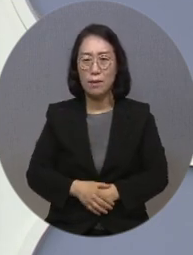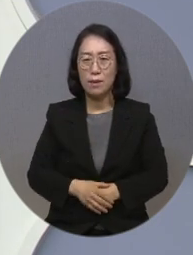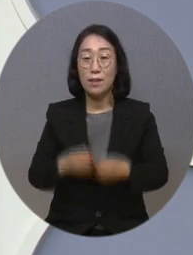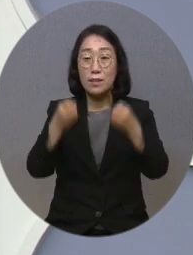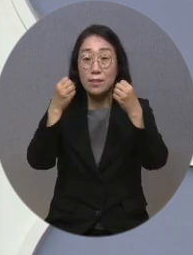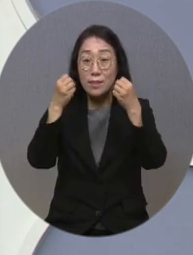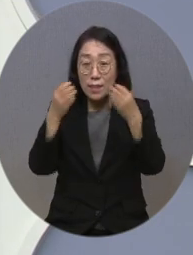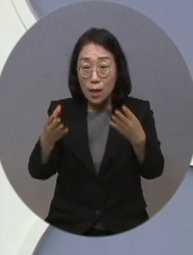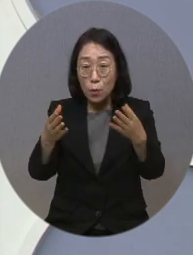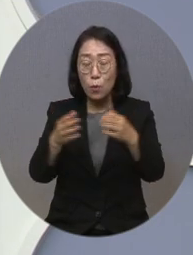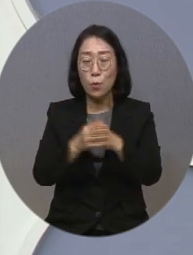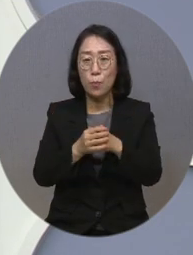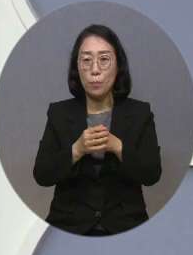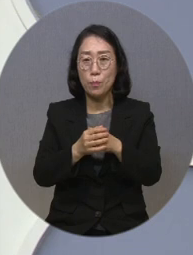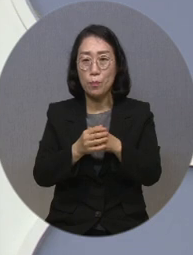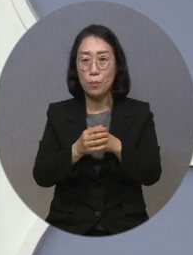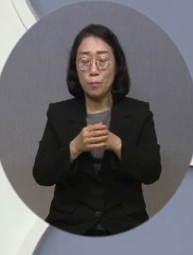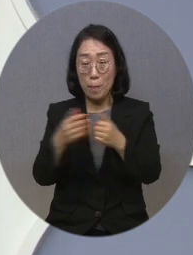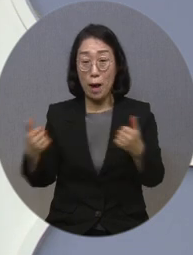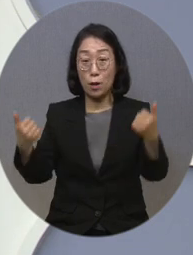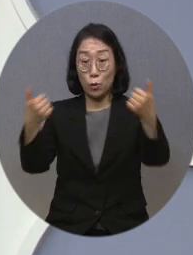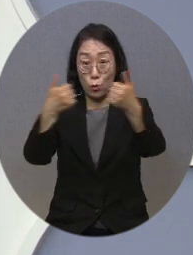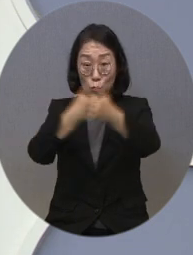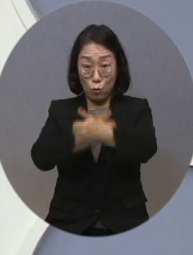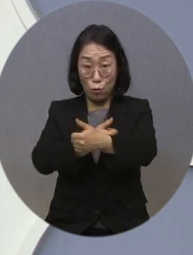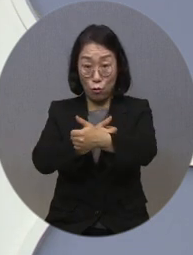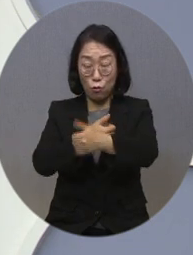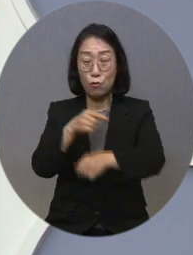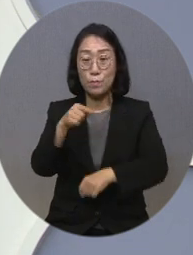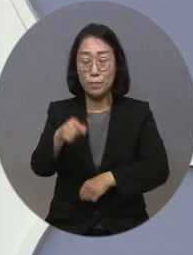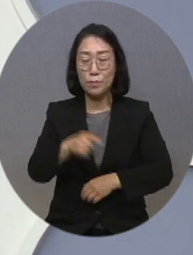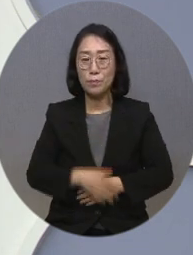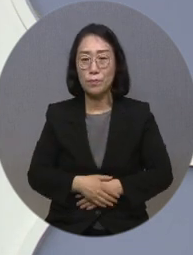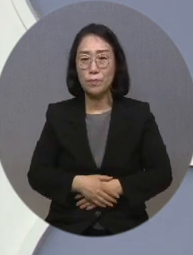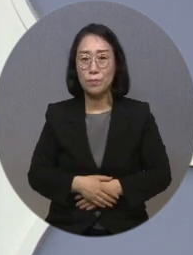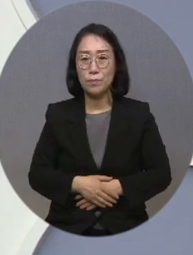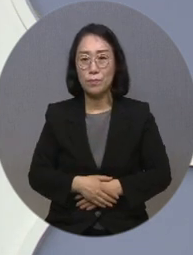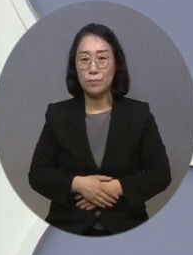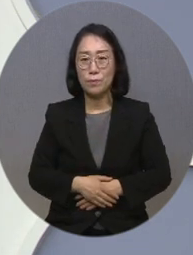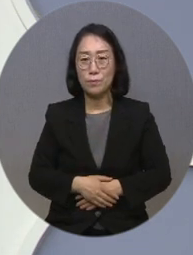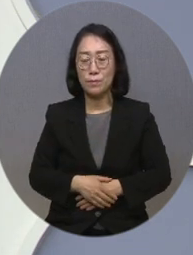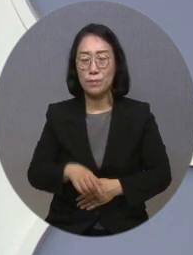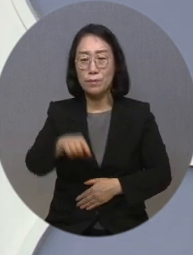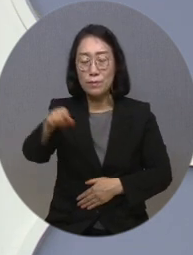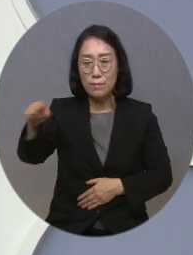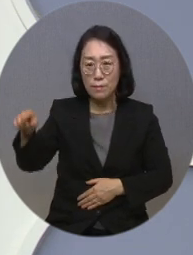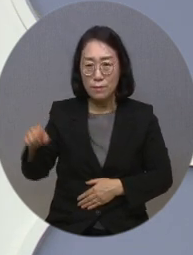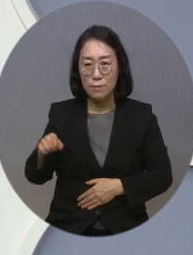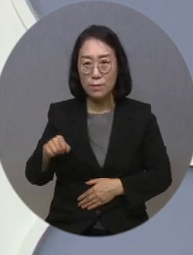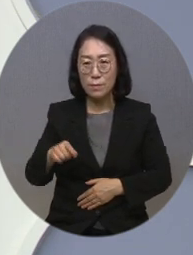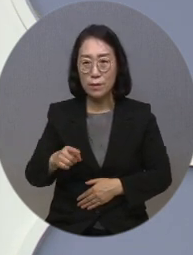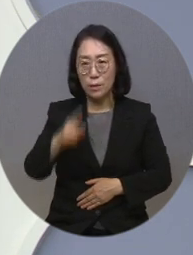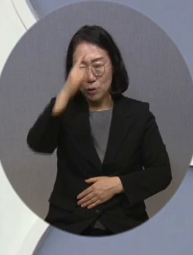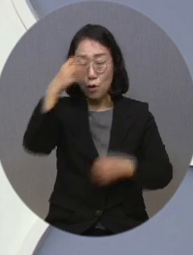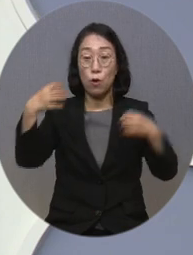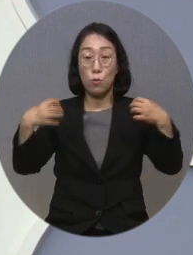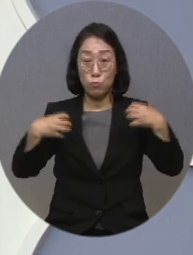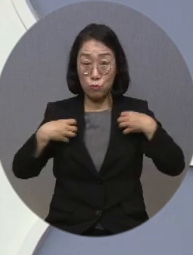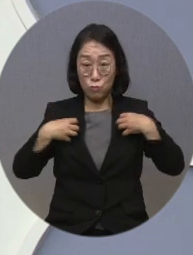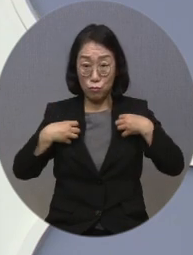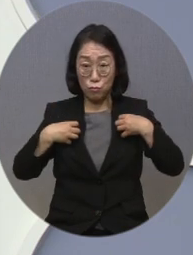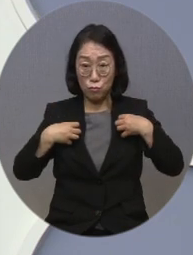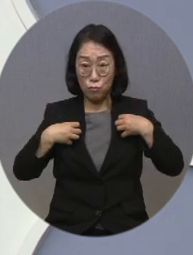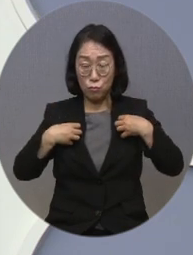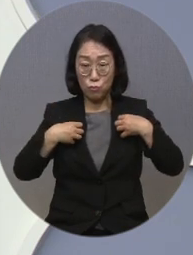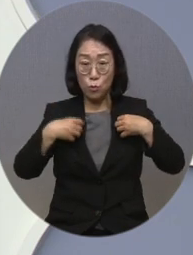새롭게 들어가는 신진 세력은 또 그 잘 이양 정부에서 했던 걸 잘